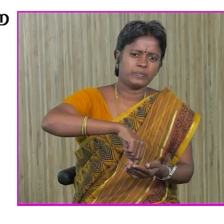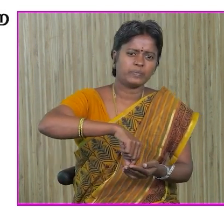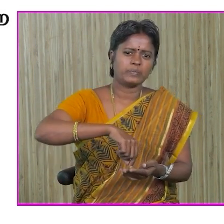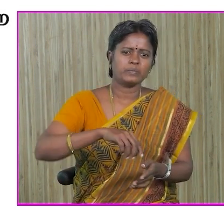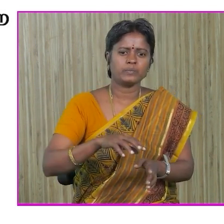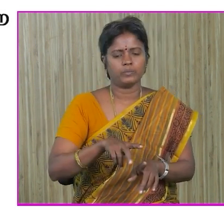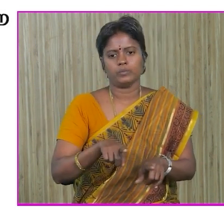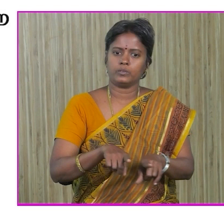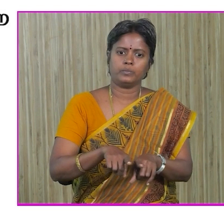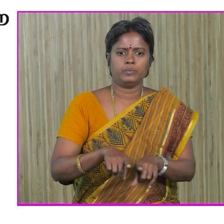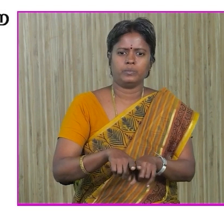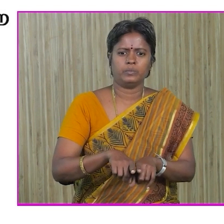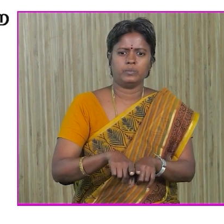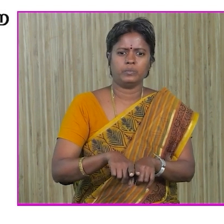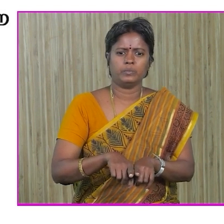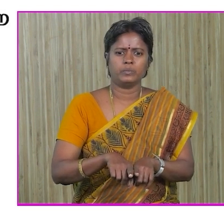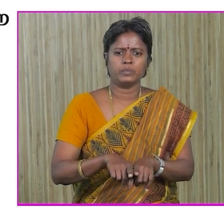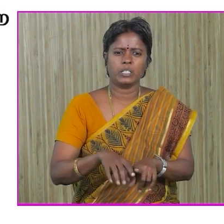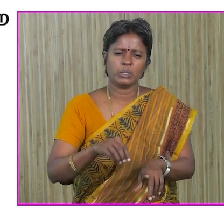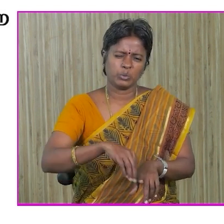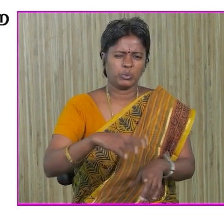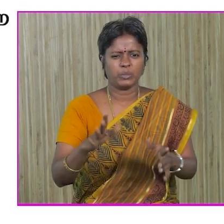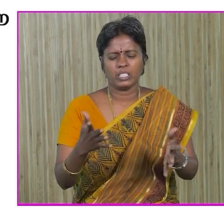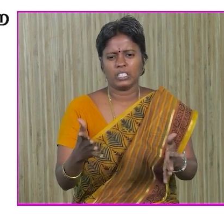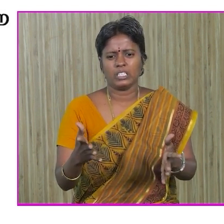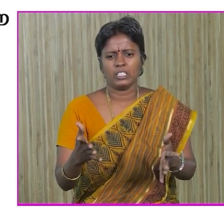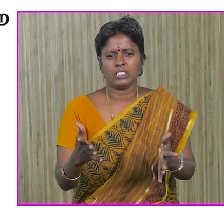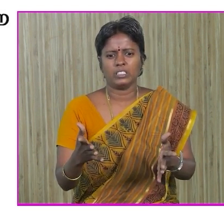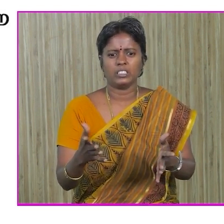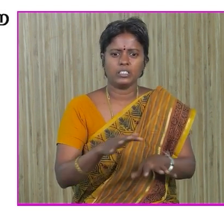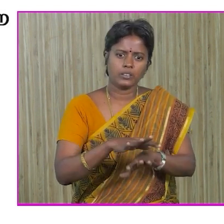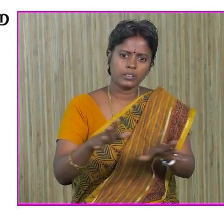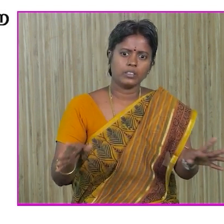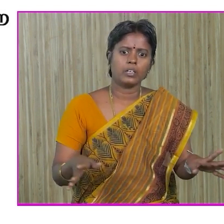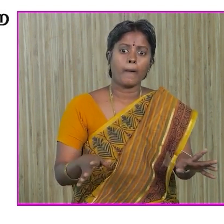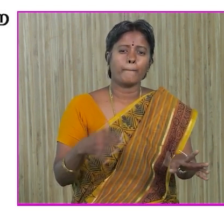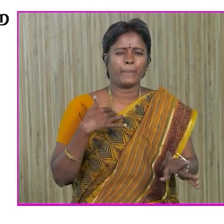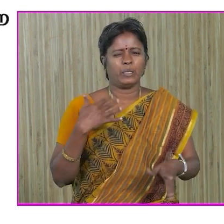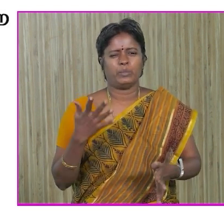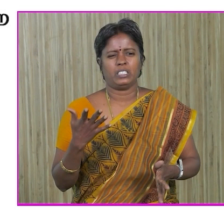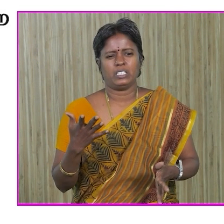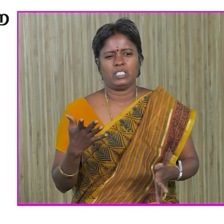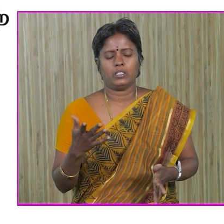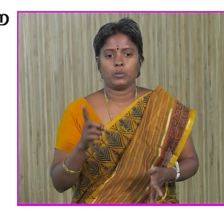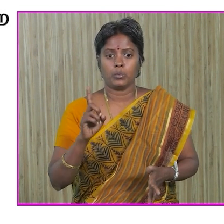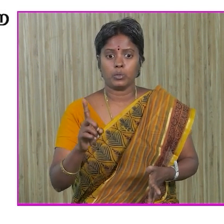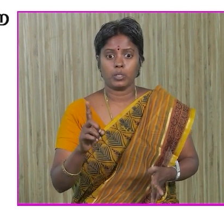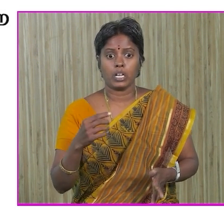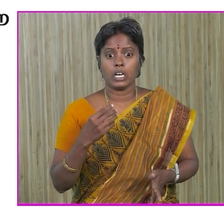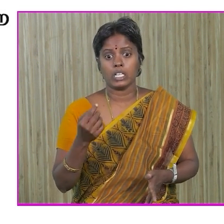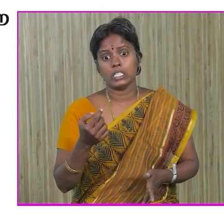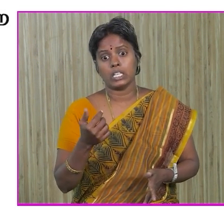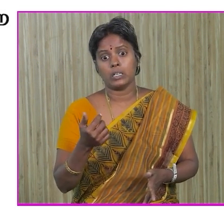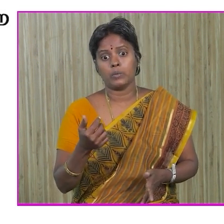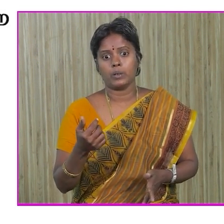சமம். தூய்மையற்ற பாத்திரத்தில் தூய பால் திரிந்து விடுவது போல் பண்பற்ற ஒருவனால் செல்வம் தீய